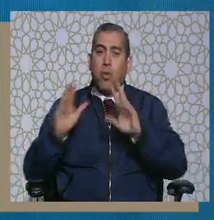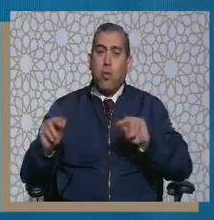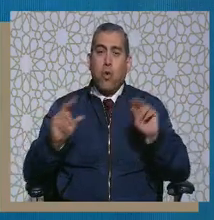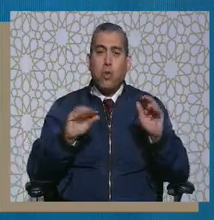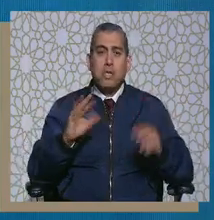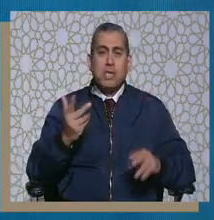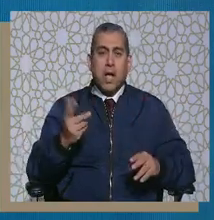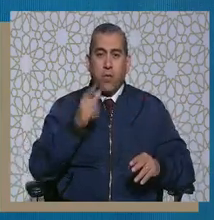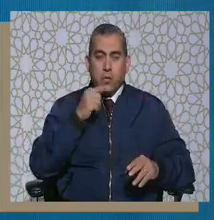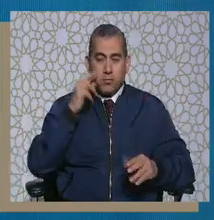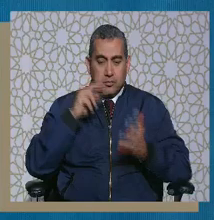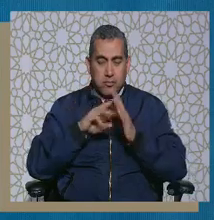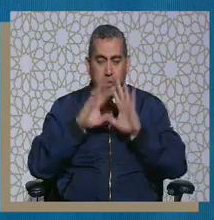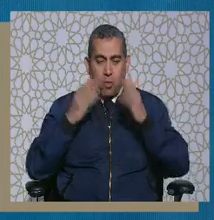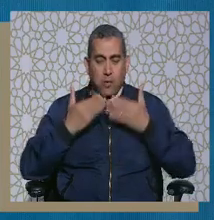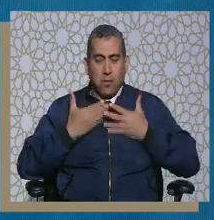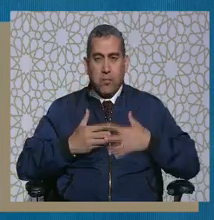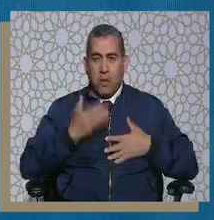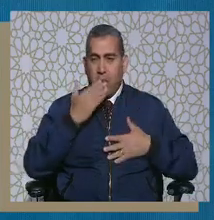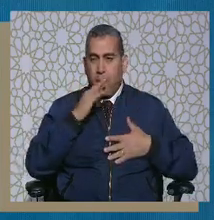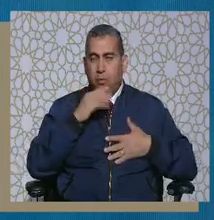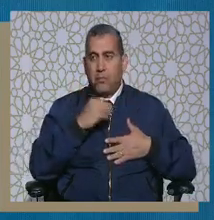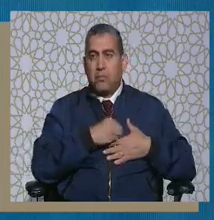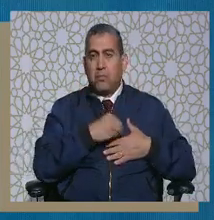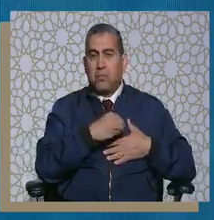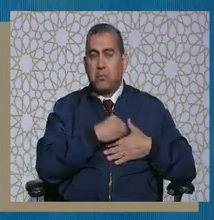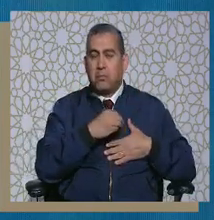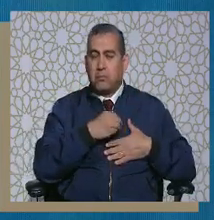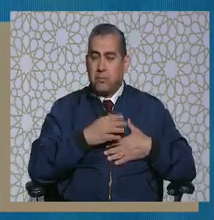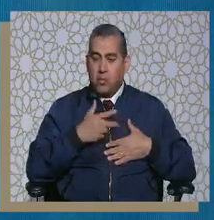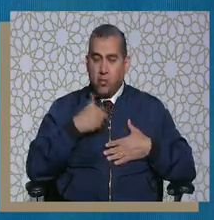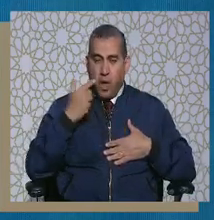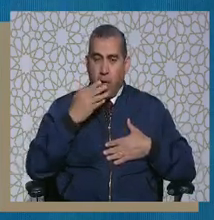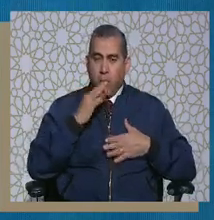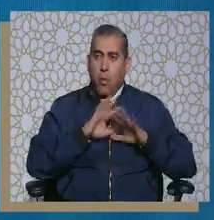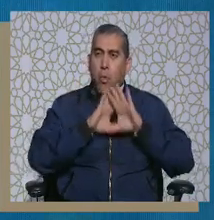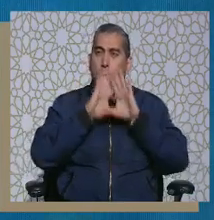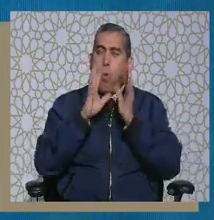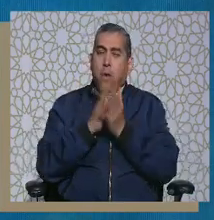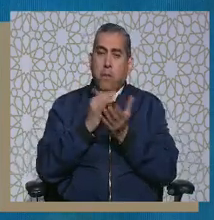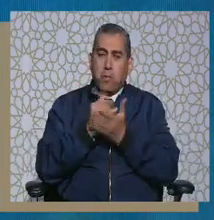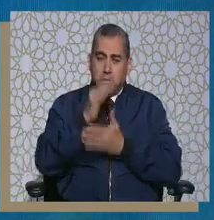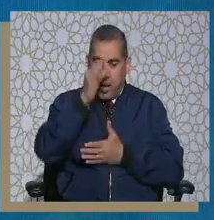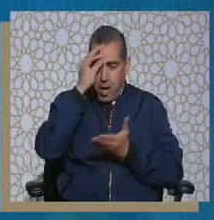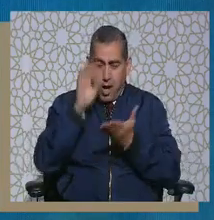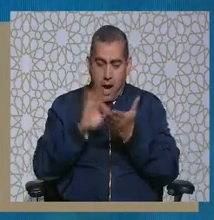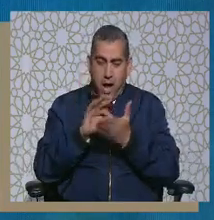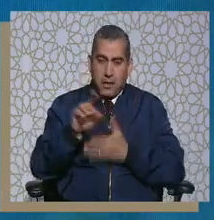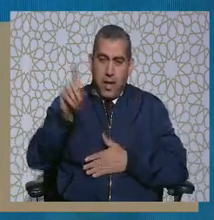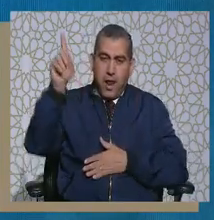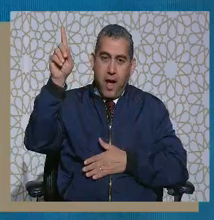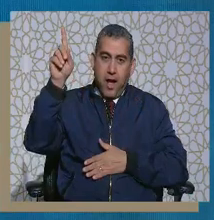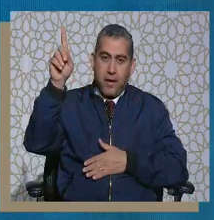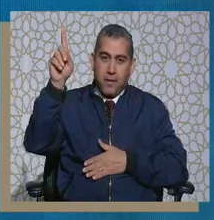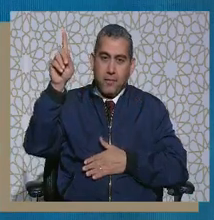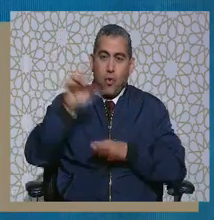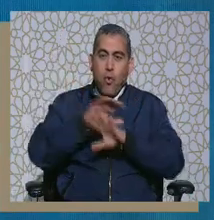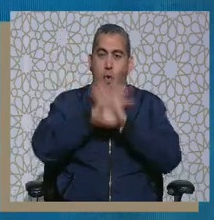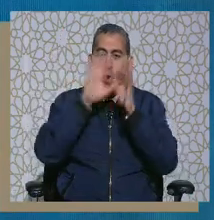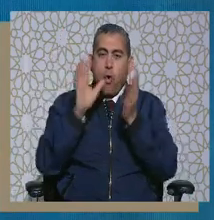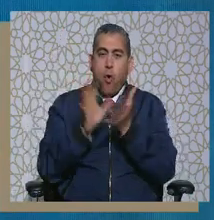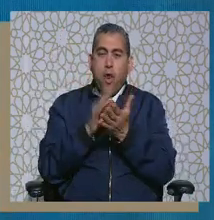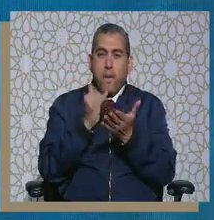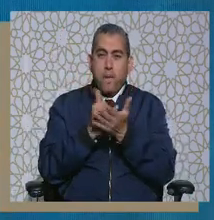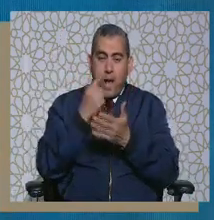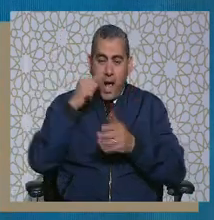لانه بيتحل بالقناعه القناعه اللي هي ايه ان هو مقتنع مقتنع بايه مقتنع بان كل شيء